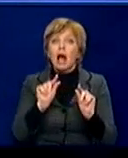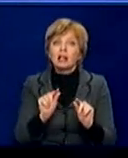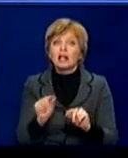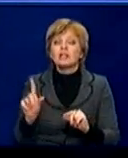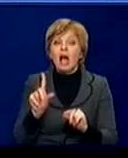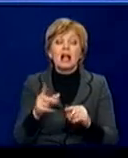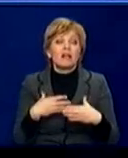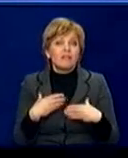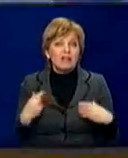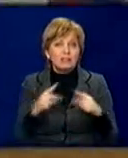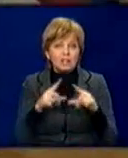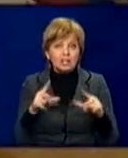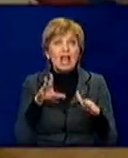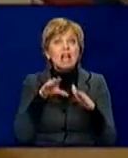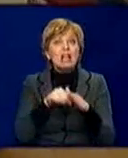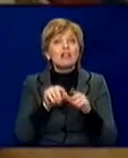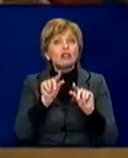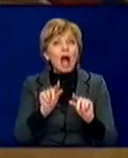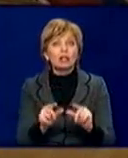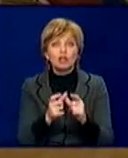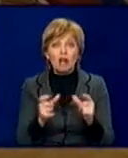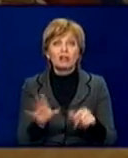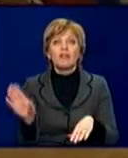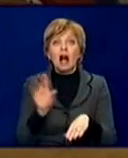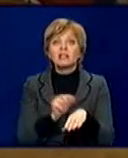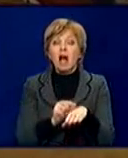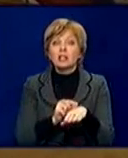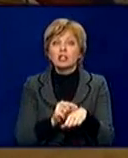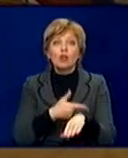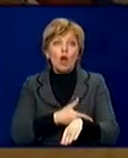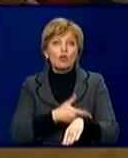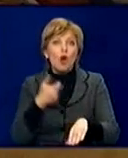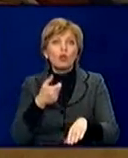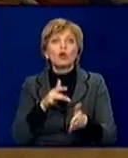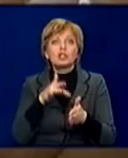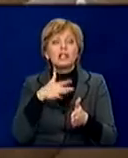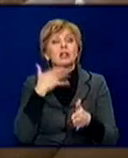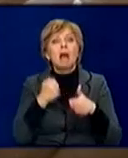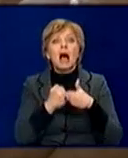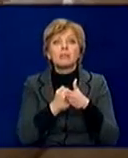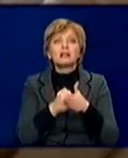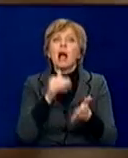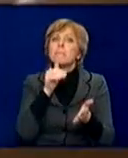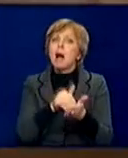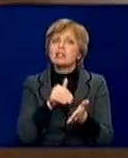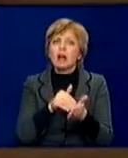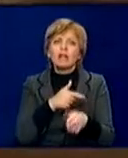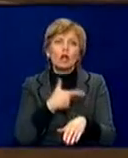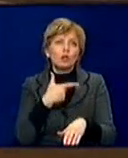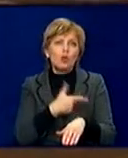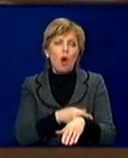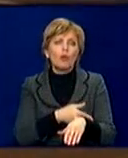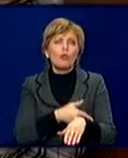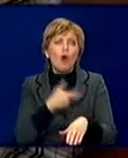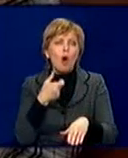veselības iestādēs. Ieviešot atlaižu kartes valsts asins donoru centrs grib atbalstīt pastāvīgos donorus un arī piesaistīt jaunus.